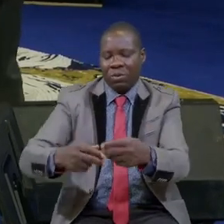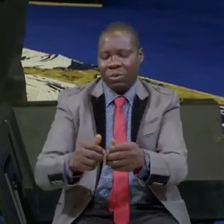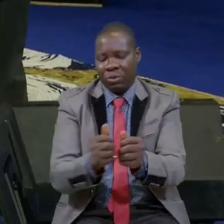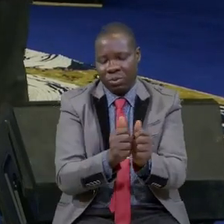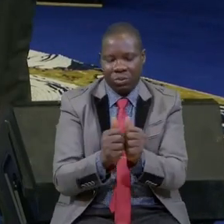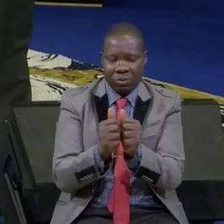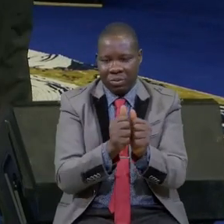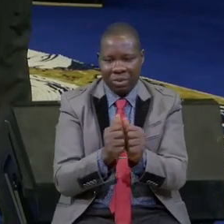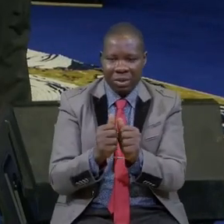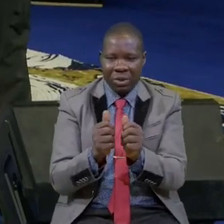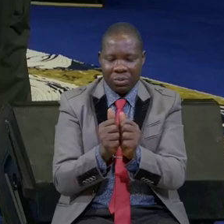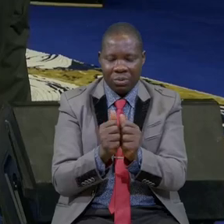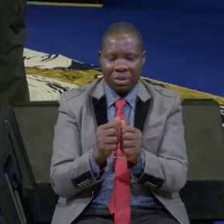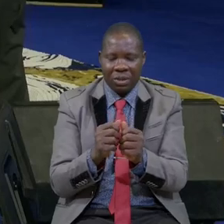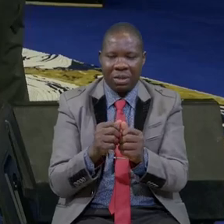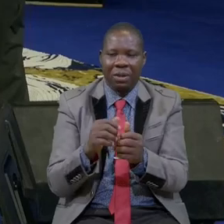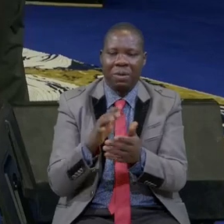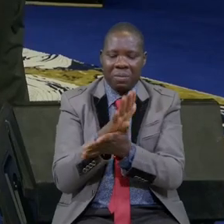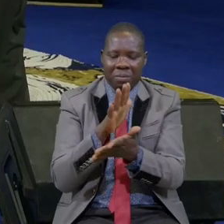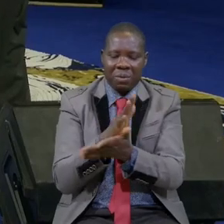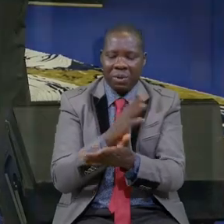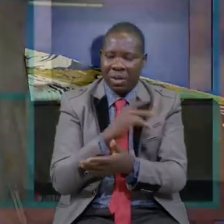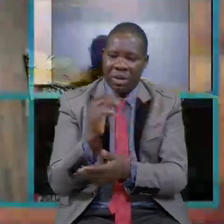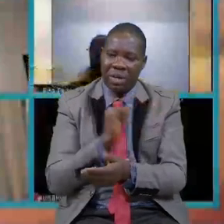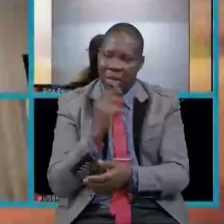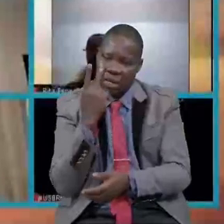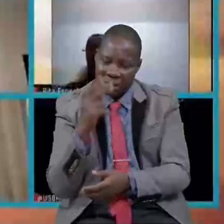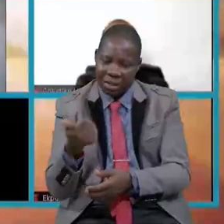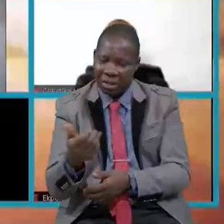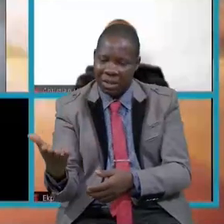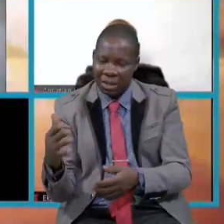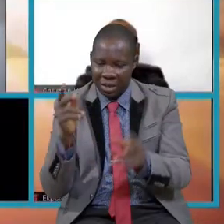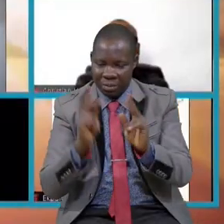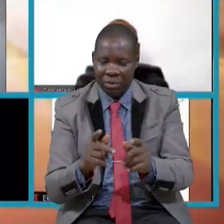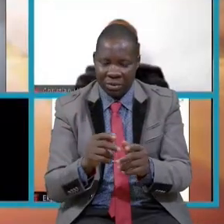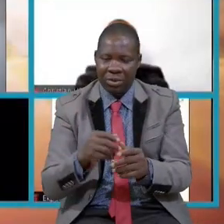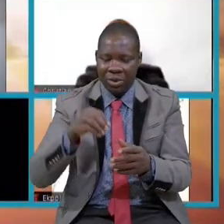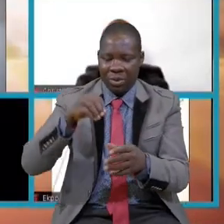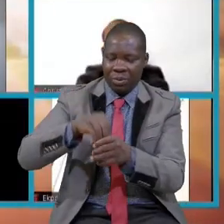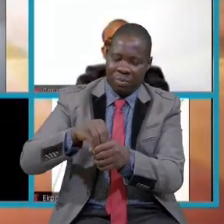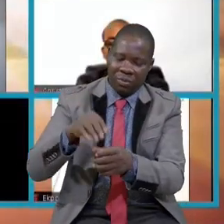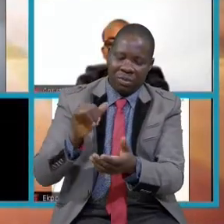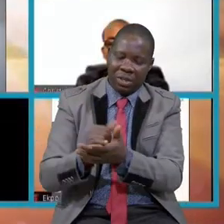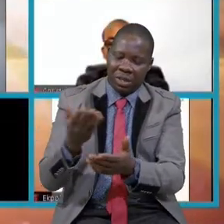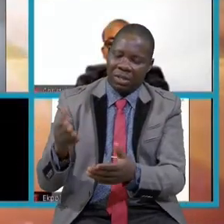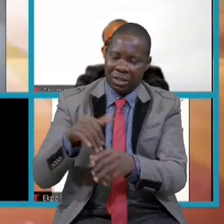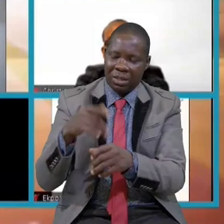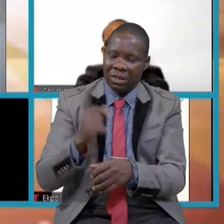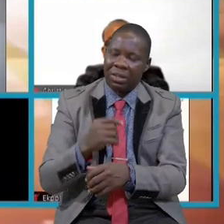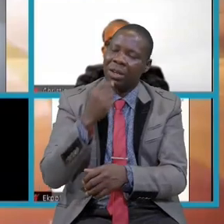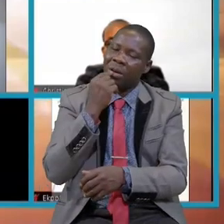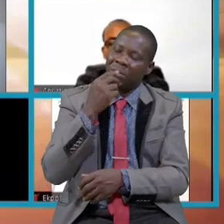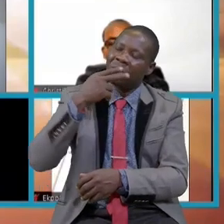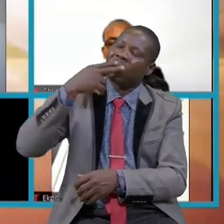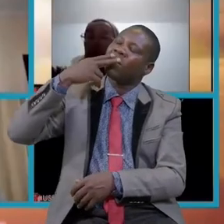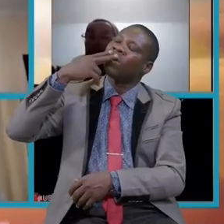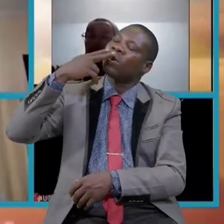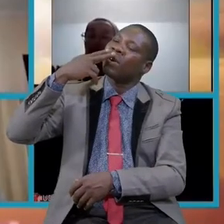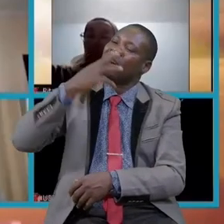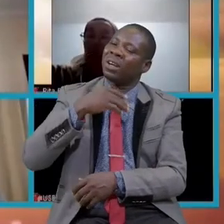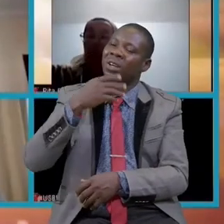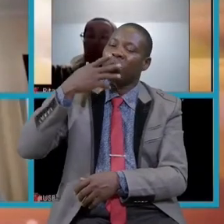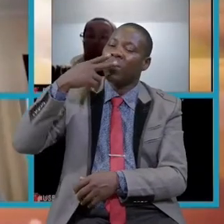là, et je vois une autre personne qui met la chose dans la bouche, et la fumée sort